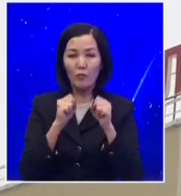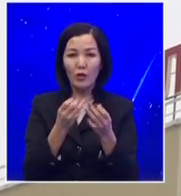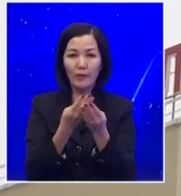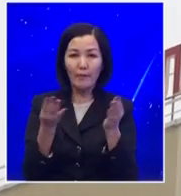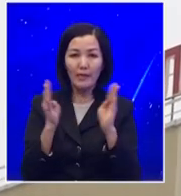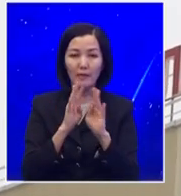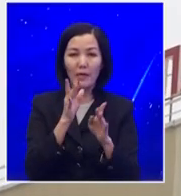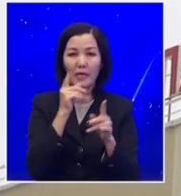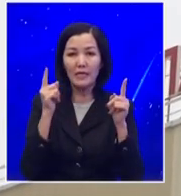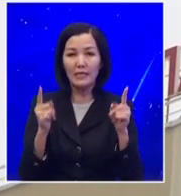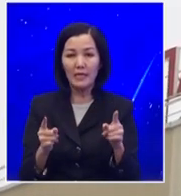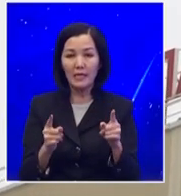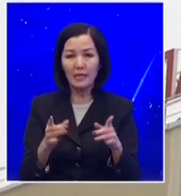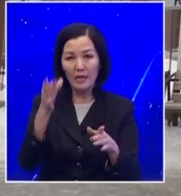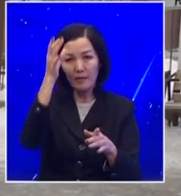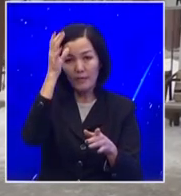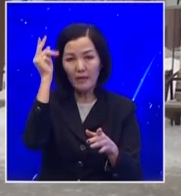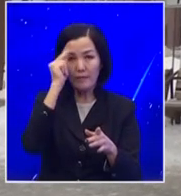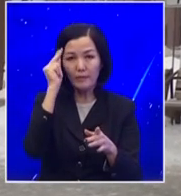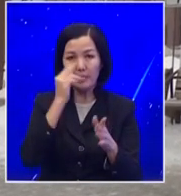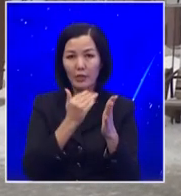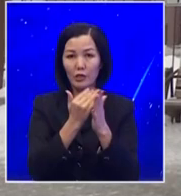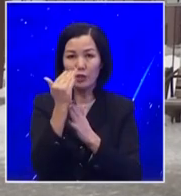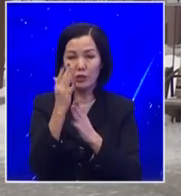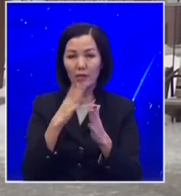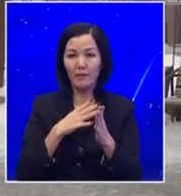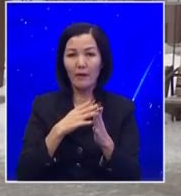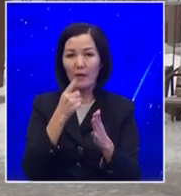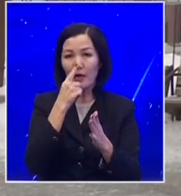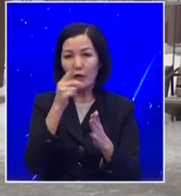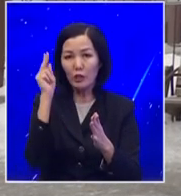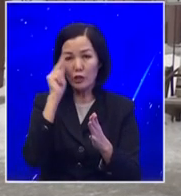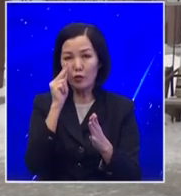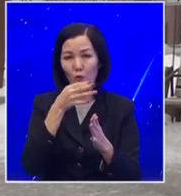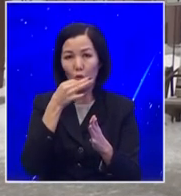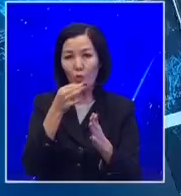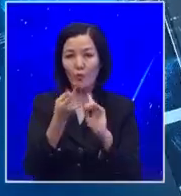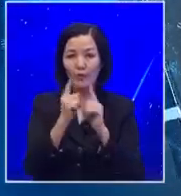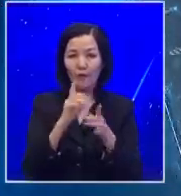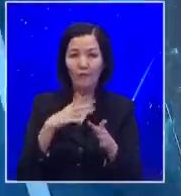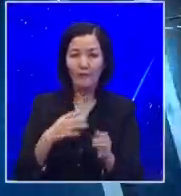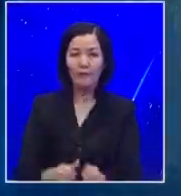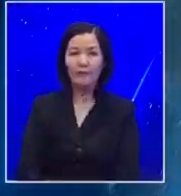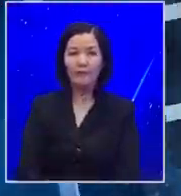пандемия кезеңінде дәрігерлер білімдерін шыңдауды тоқтатпады. Мамандар қашықтықтан оқып, тәжірибе алмасты.